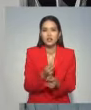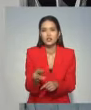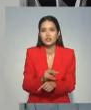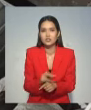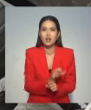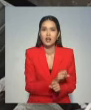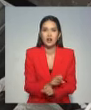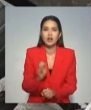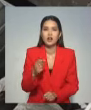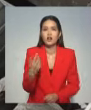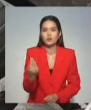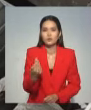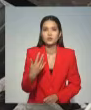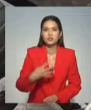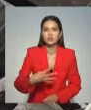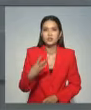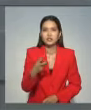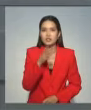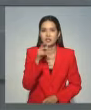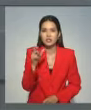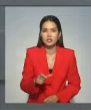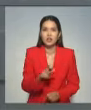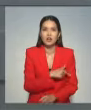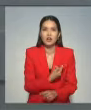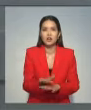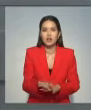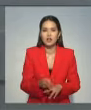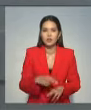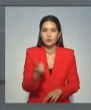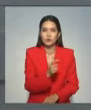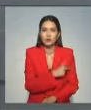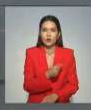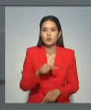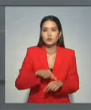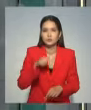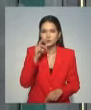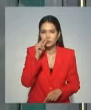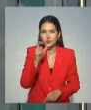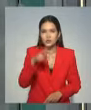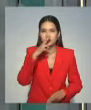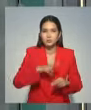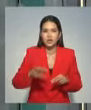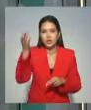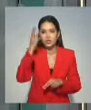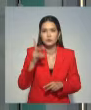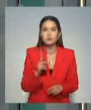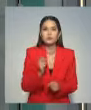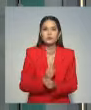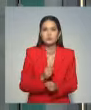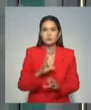лечения отказался. Вот 43-летний оператор в реанимации. По словам врачей, мужчина потерял сознание и даже не помнит момент